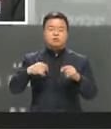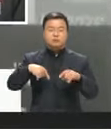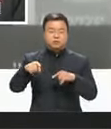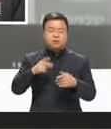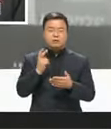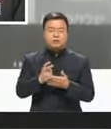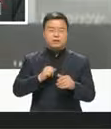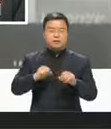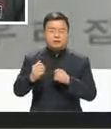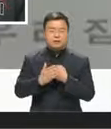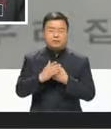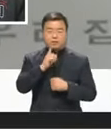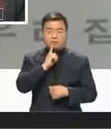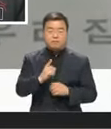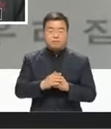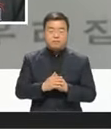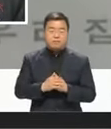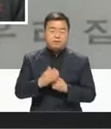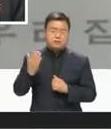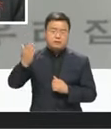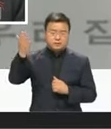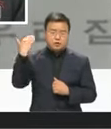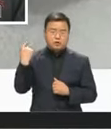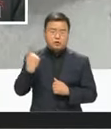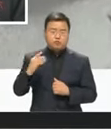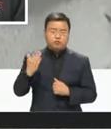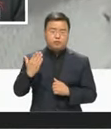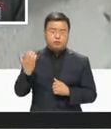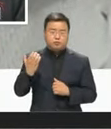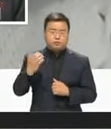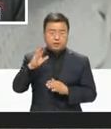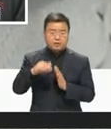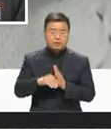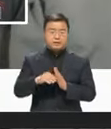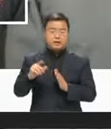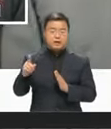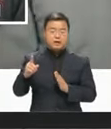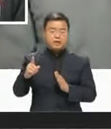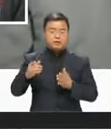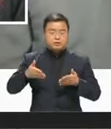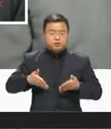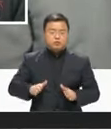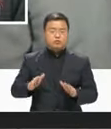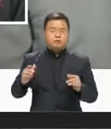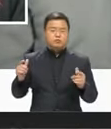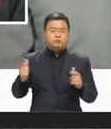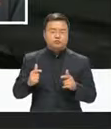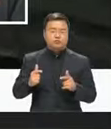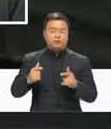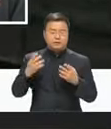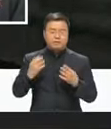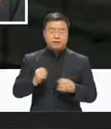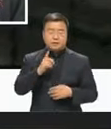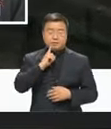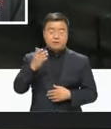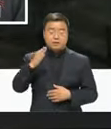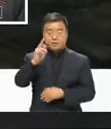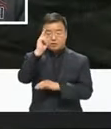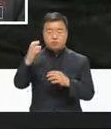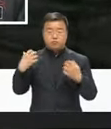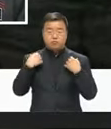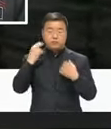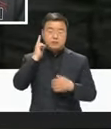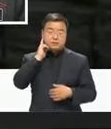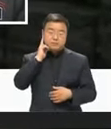해도 학자분들은 저출산이 되게 심하다, 그런 얘기를 많이 하셨었는데, 정부 쪽에서는 저출산이 계속 뭐 심각하게